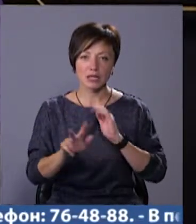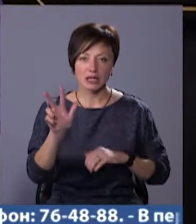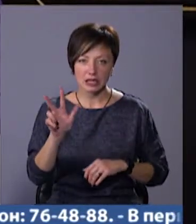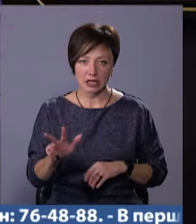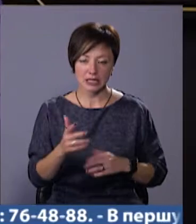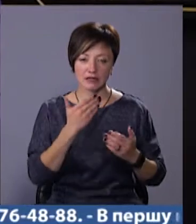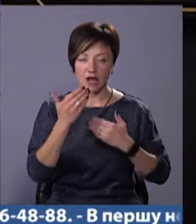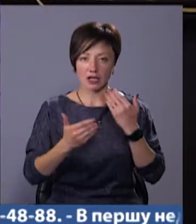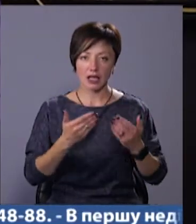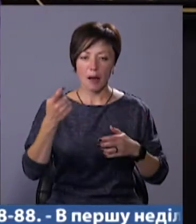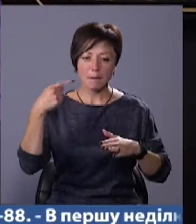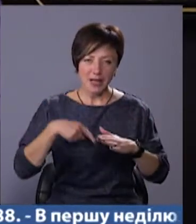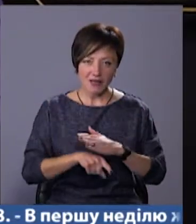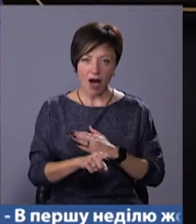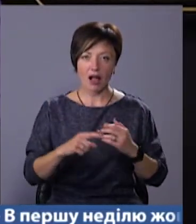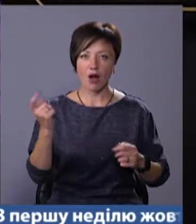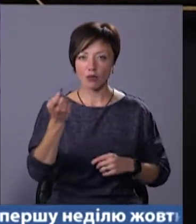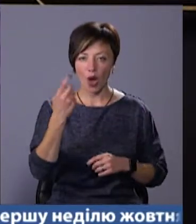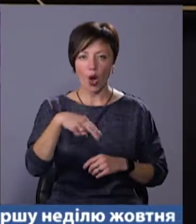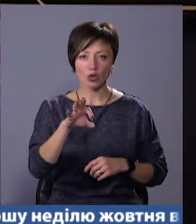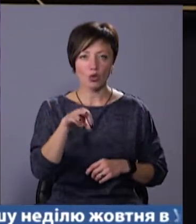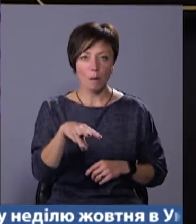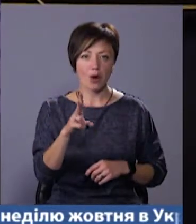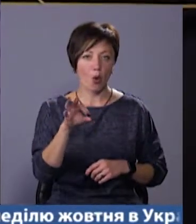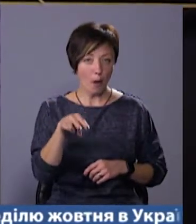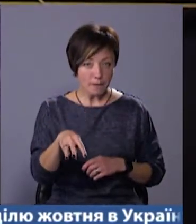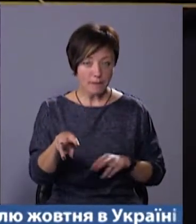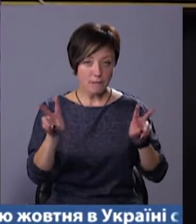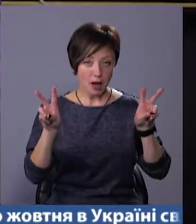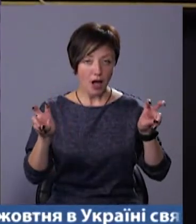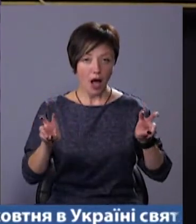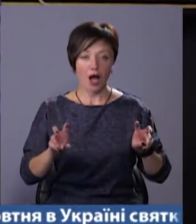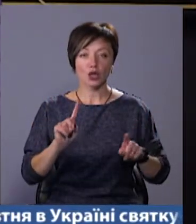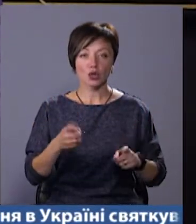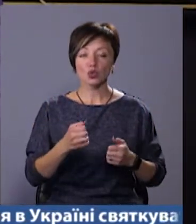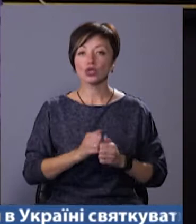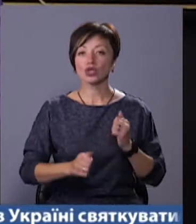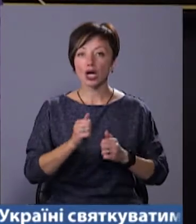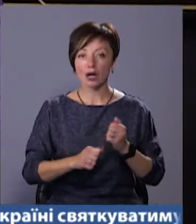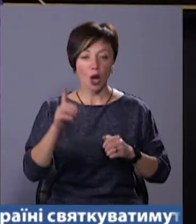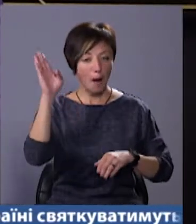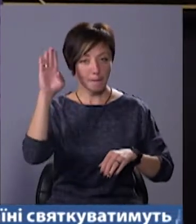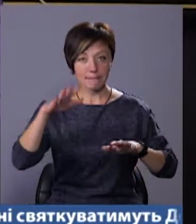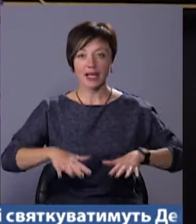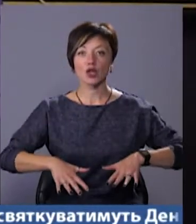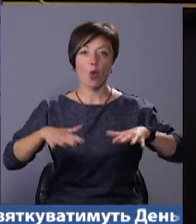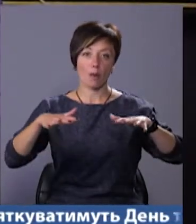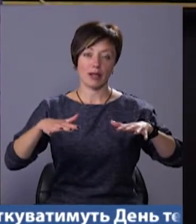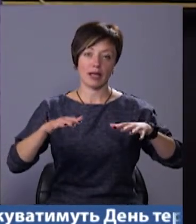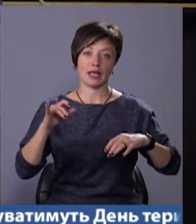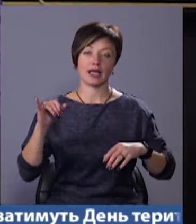суті, підвали, яких хазяйнує «Домком», дуже і дуже часто підтоплені і затоплені.